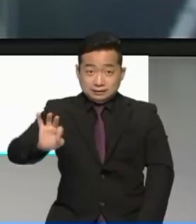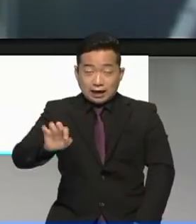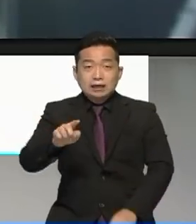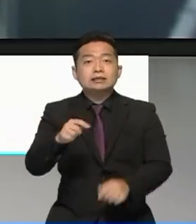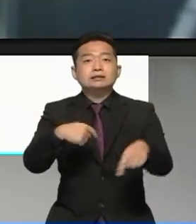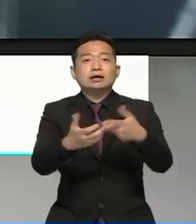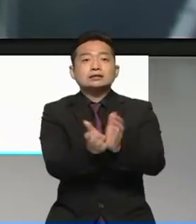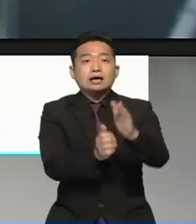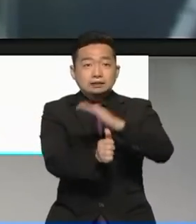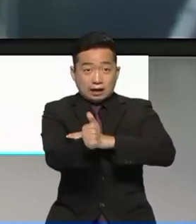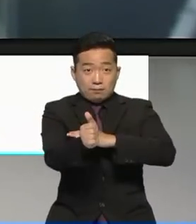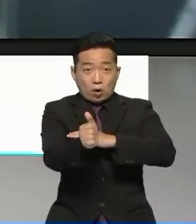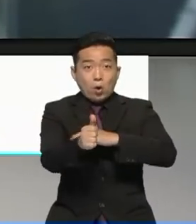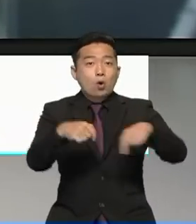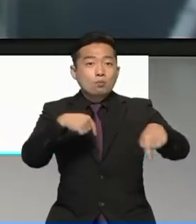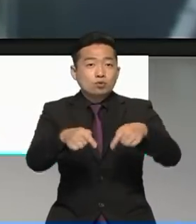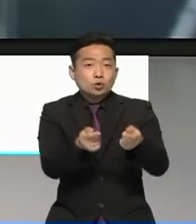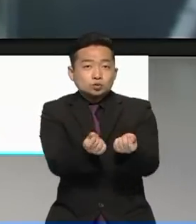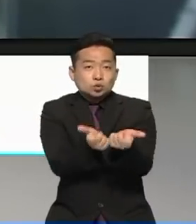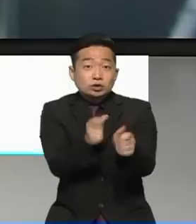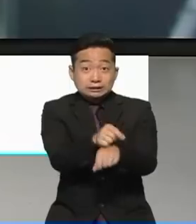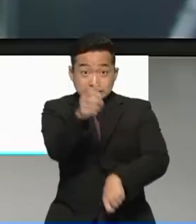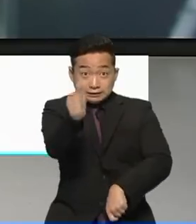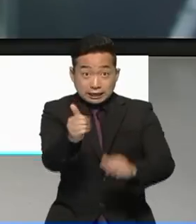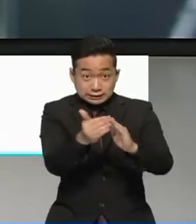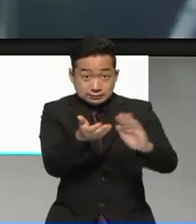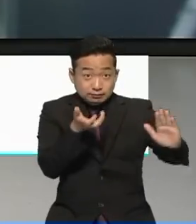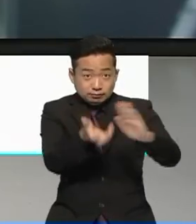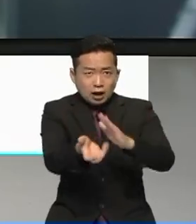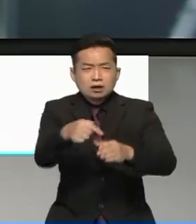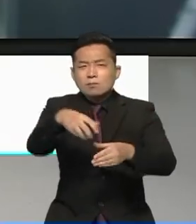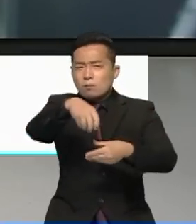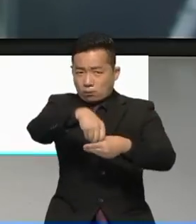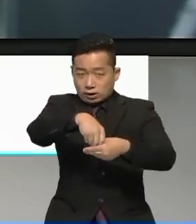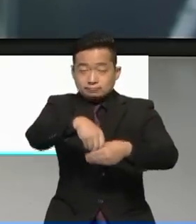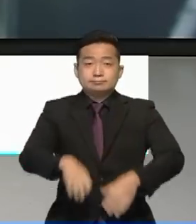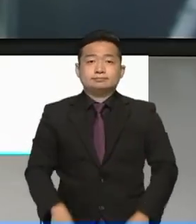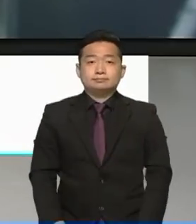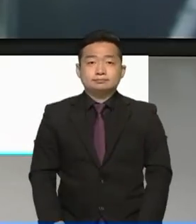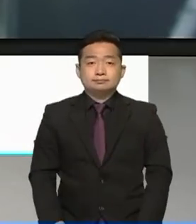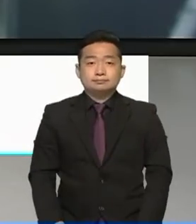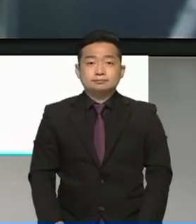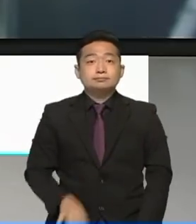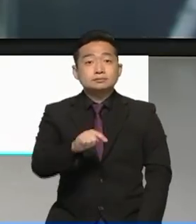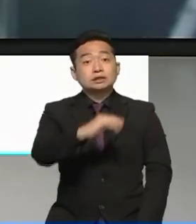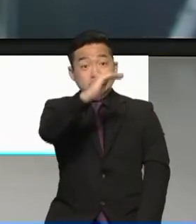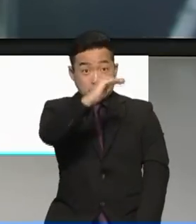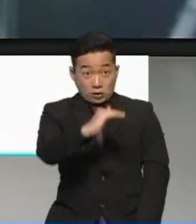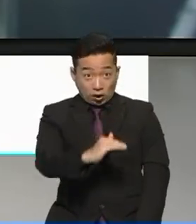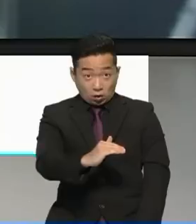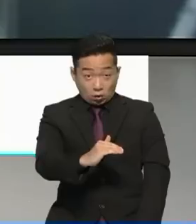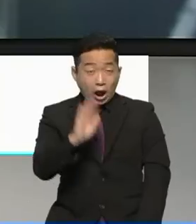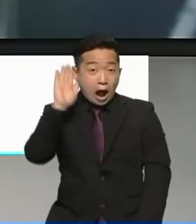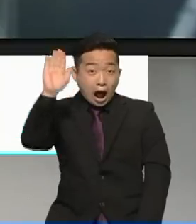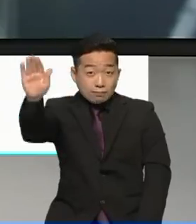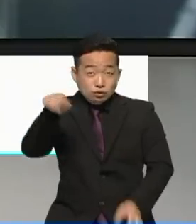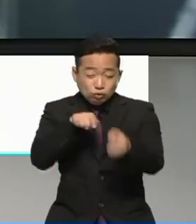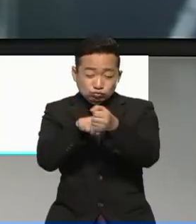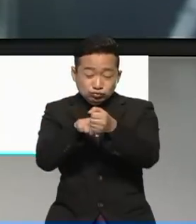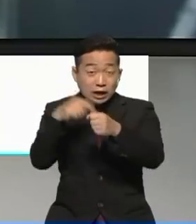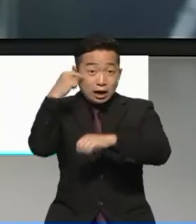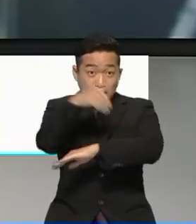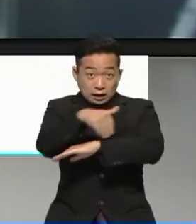당대표 정무조정실장의 집도 압수수색 대상에 포함된 걸로 확인됐습니다. 자, 이 내용과 함께 앞으로 수사